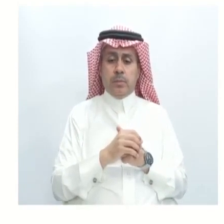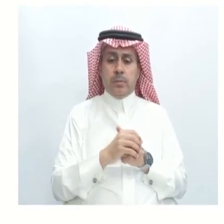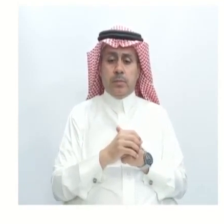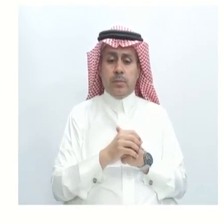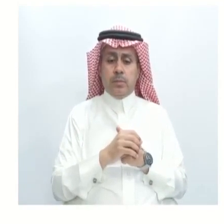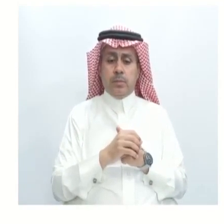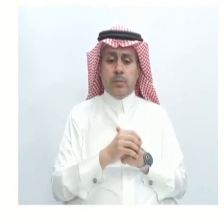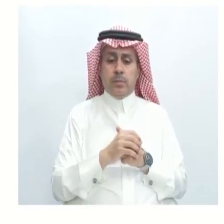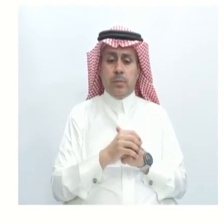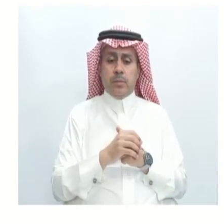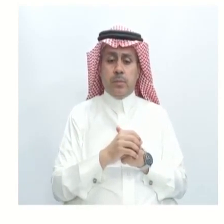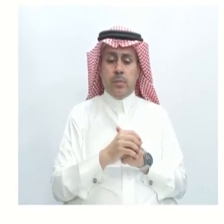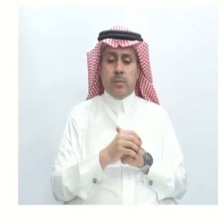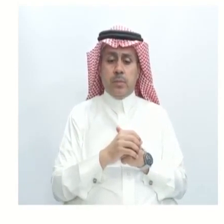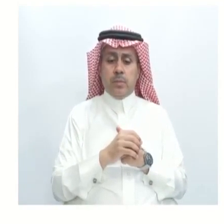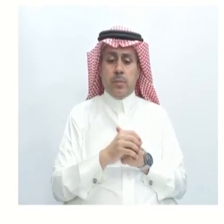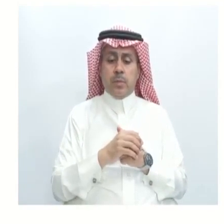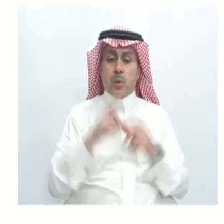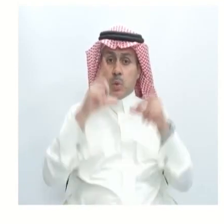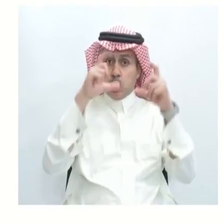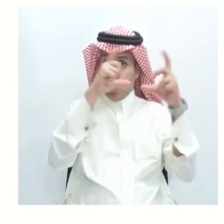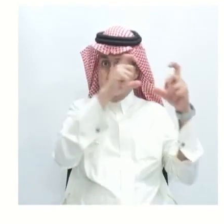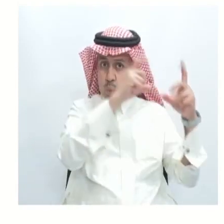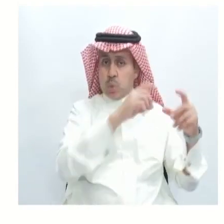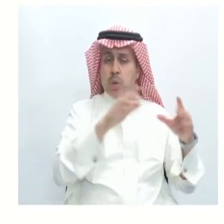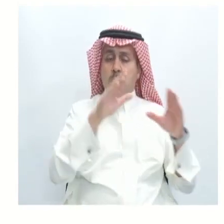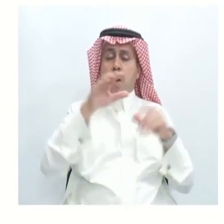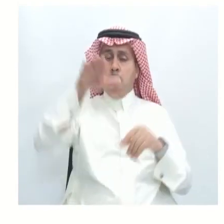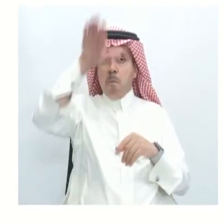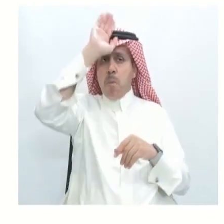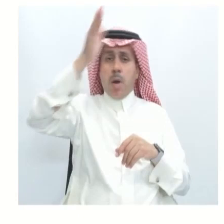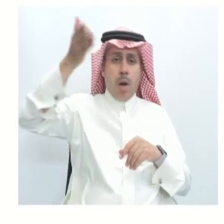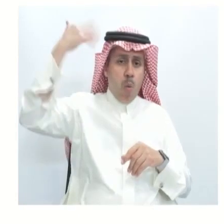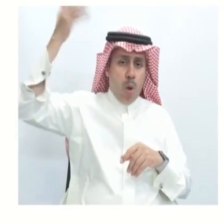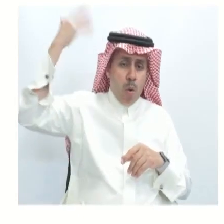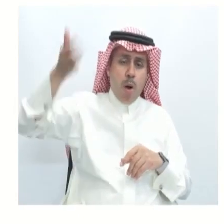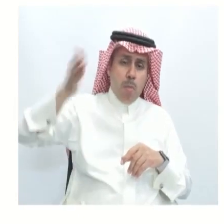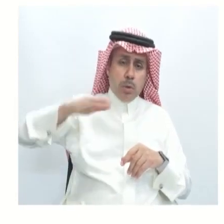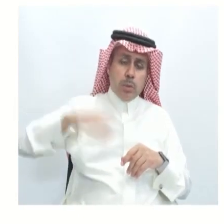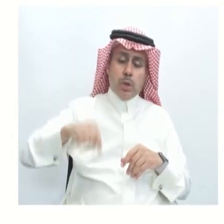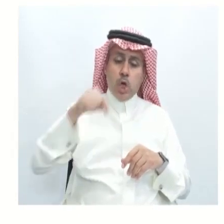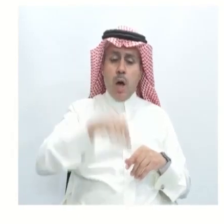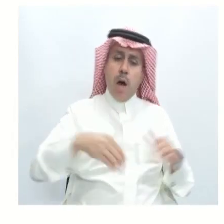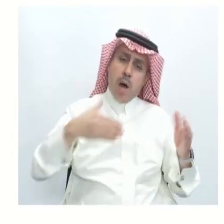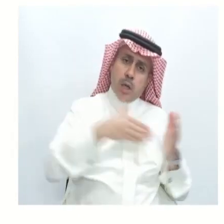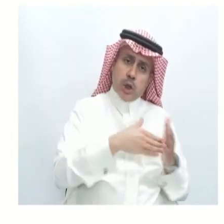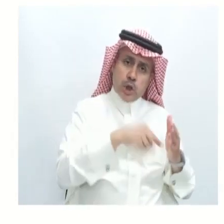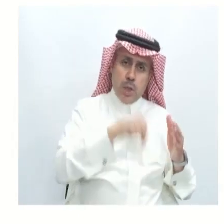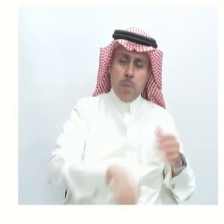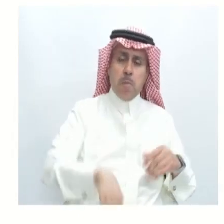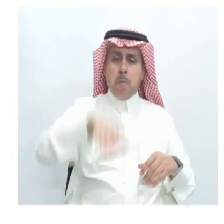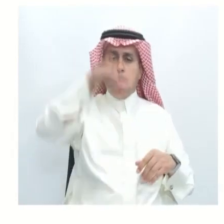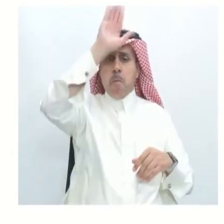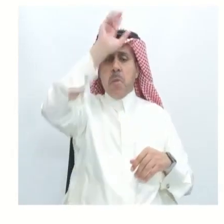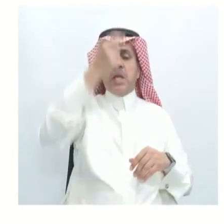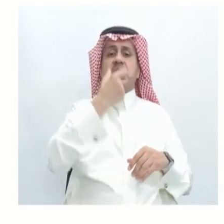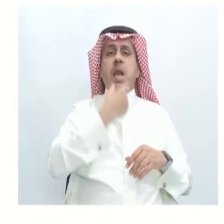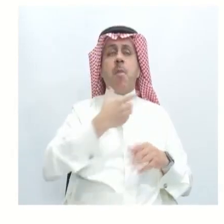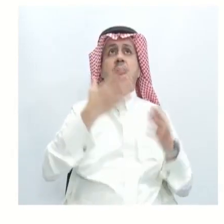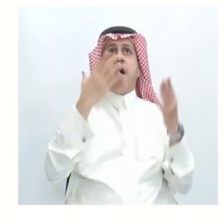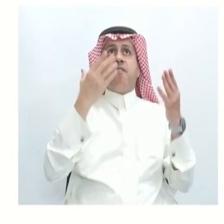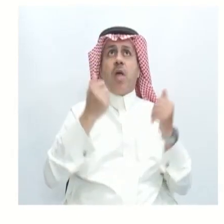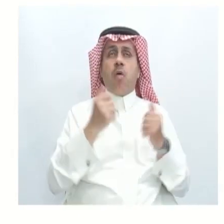هؤلاء الملوك والملك المؤسس والملك عبد العزيز ال سعود وابنائه البرره